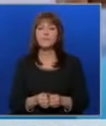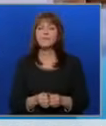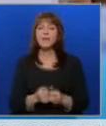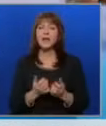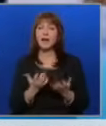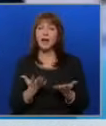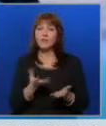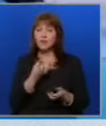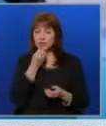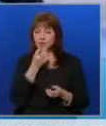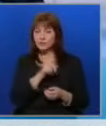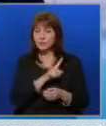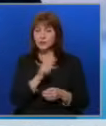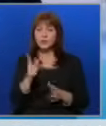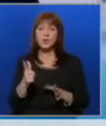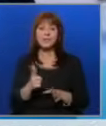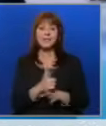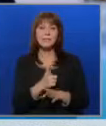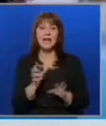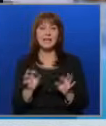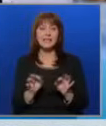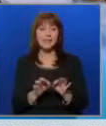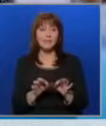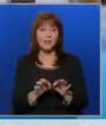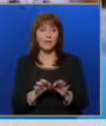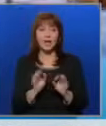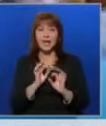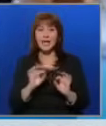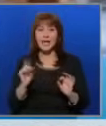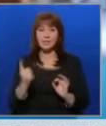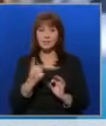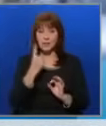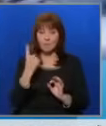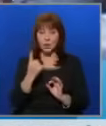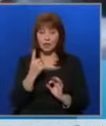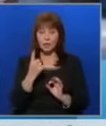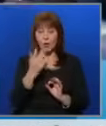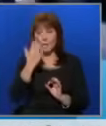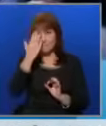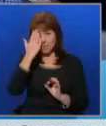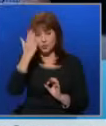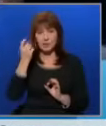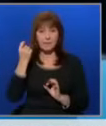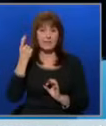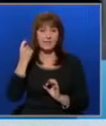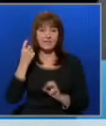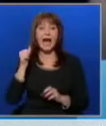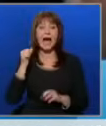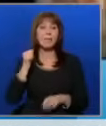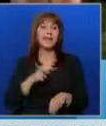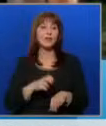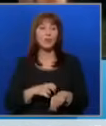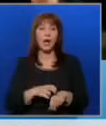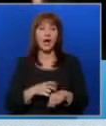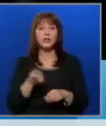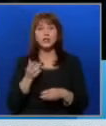ще се случи до 17 февруари е ясно само едно със сигурност, че почетният председател на ДПС Ахмед Доган